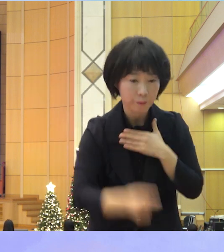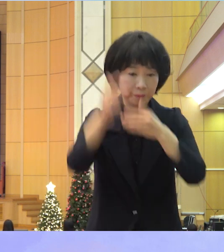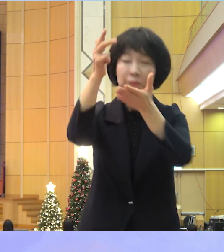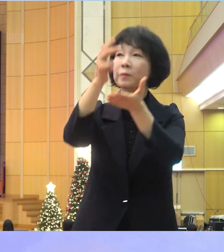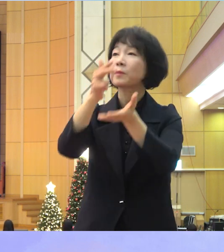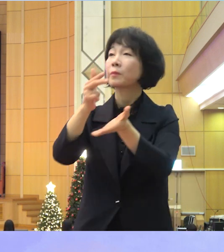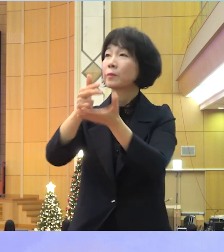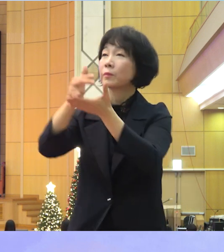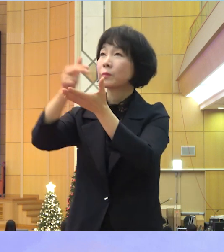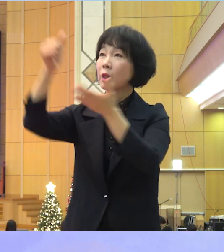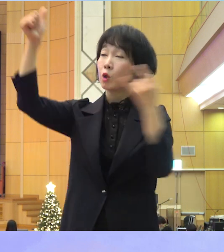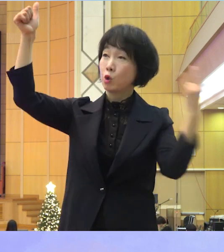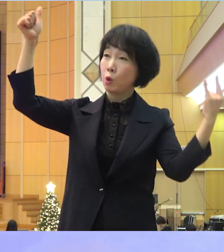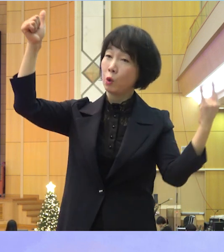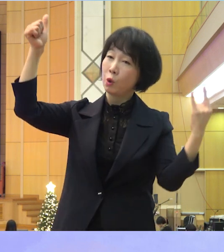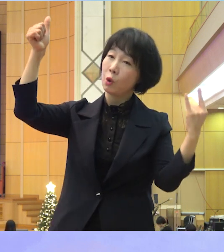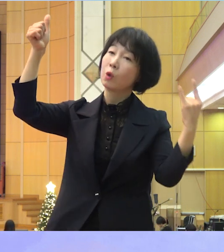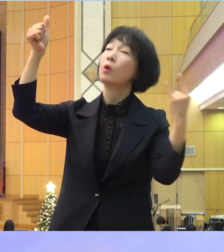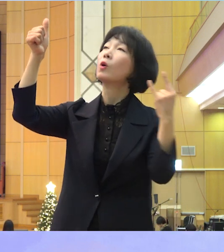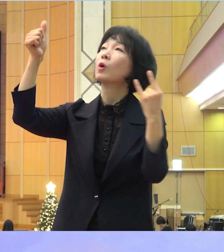부르려고